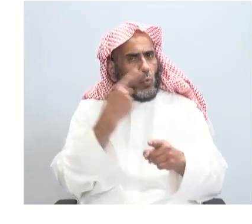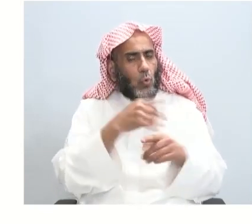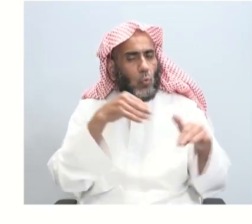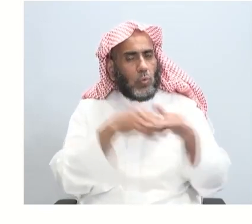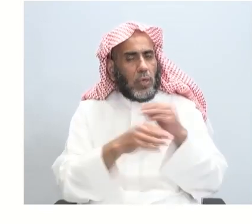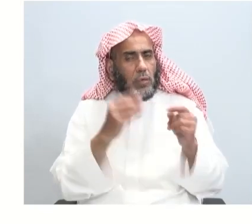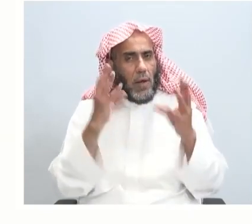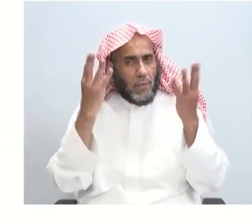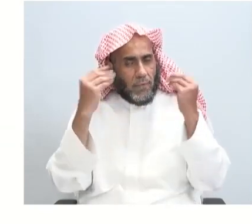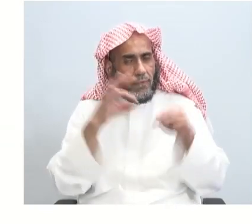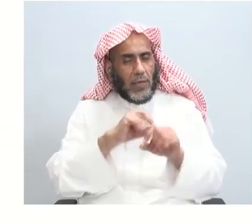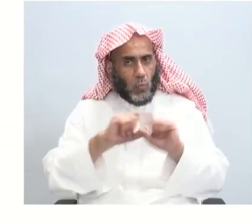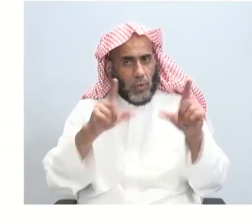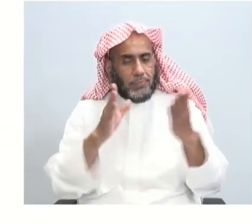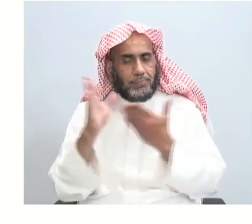الدرس.